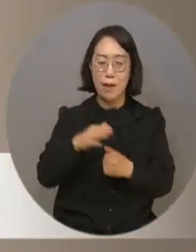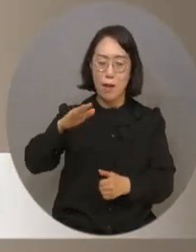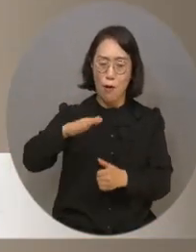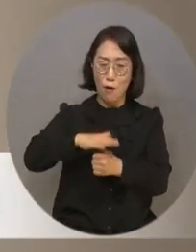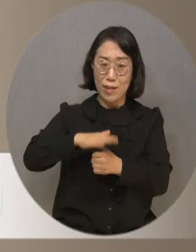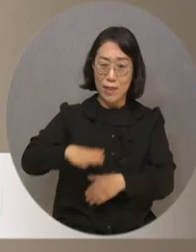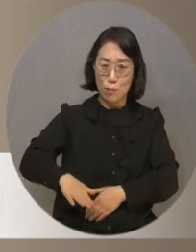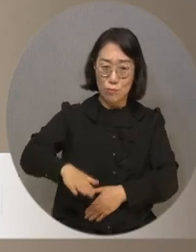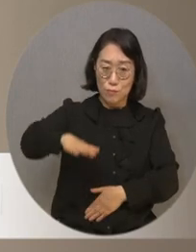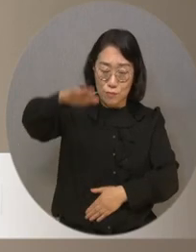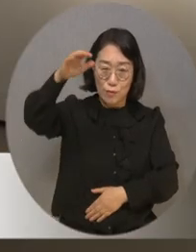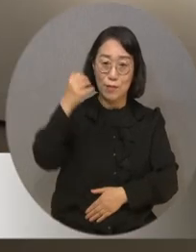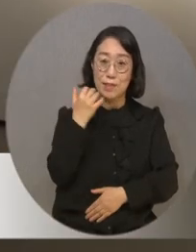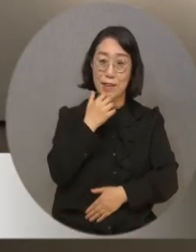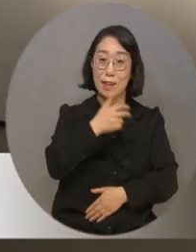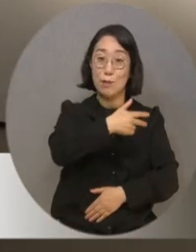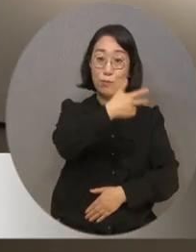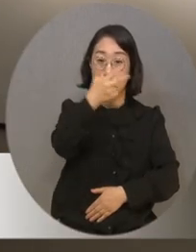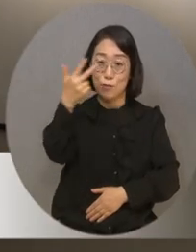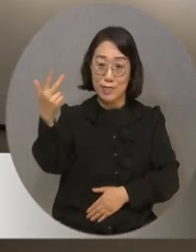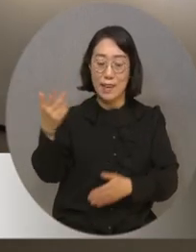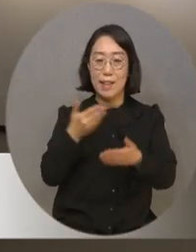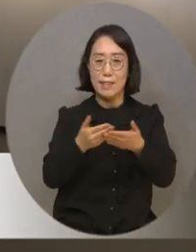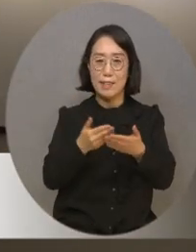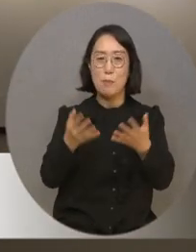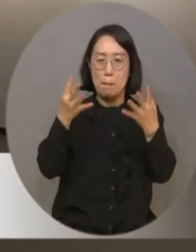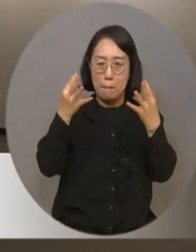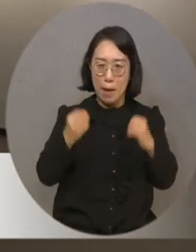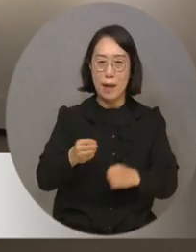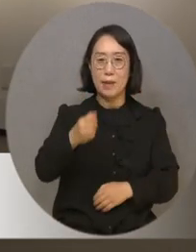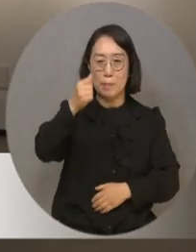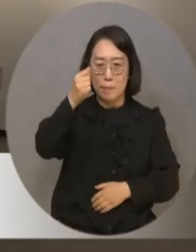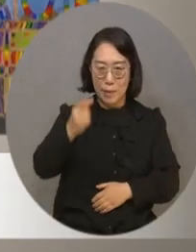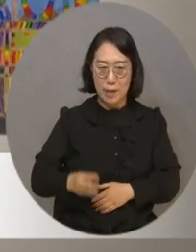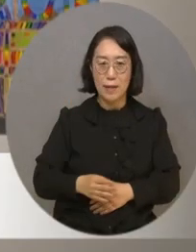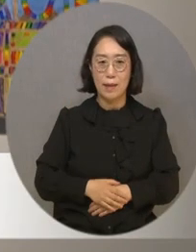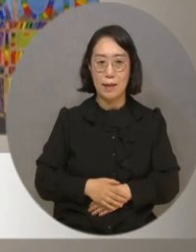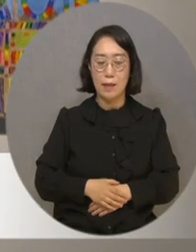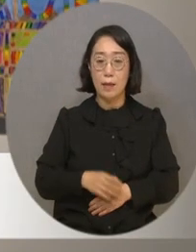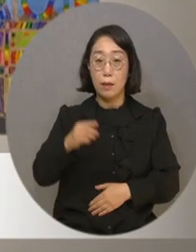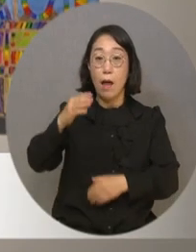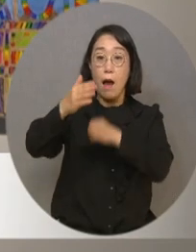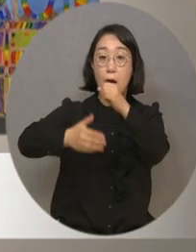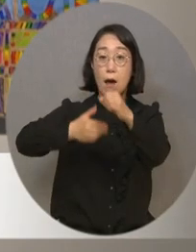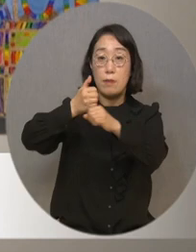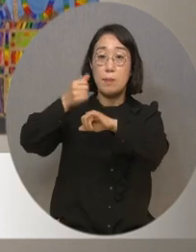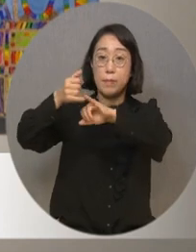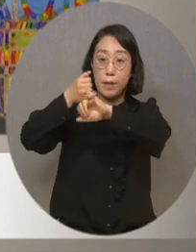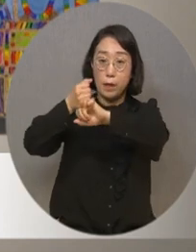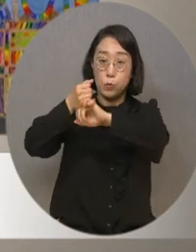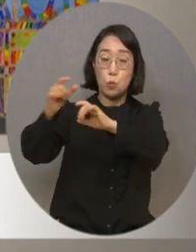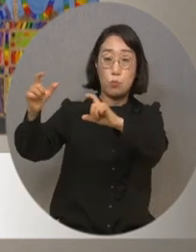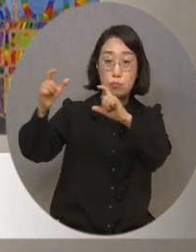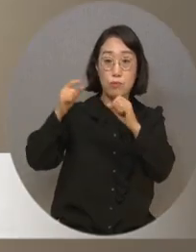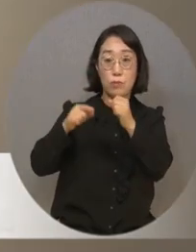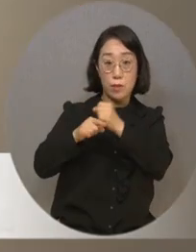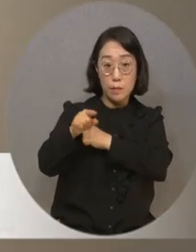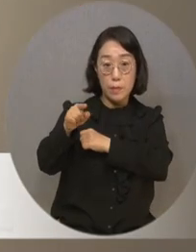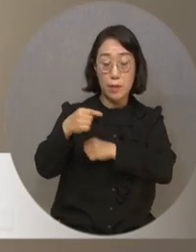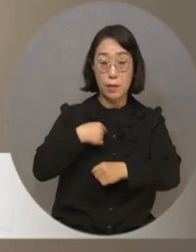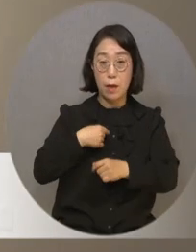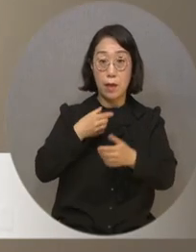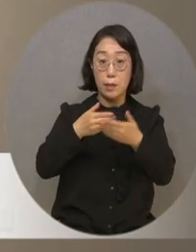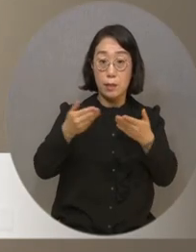때부터 무지개 그림을 그립니다. 무지개는 하나님의 약속을 뜻하는데